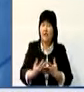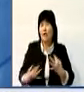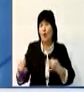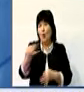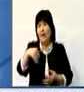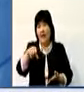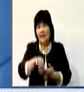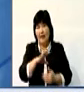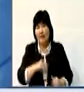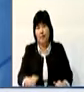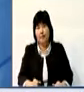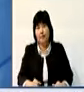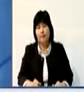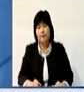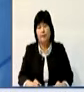салды.